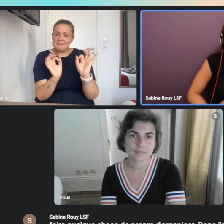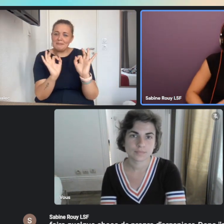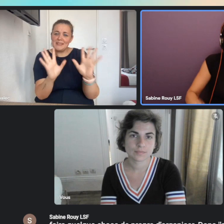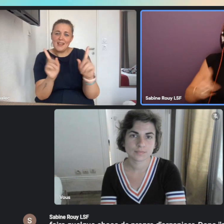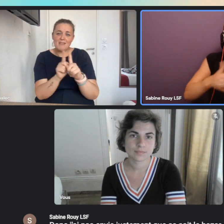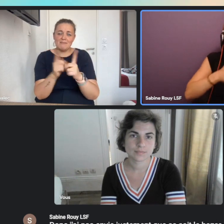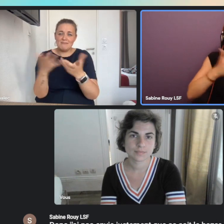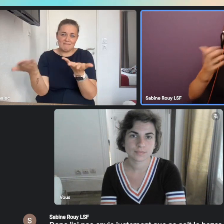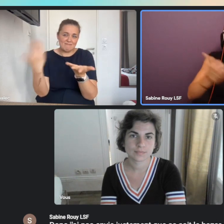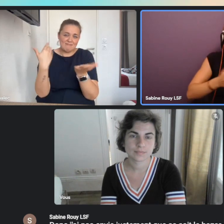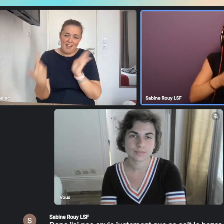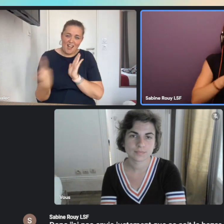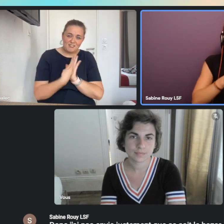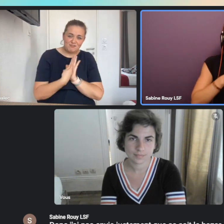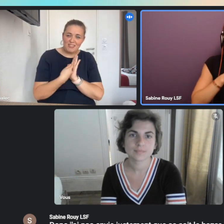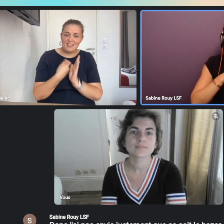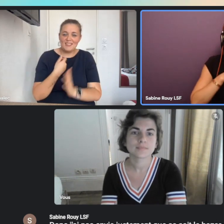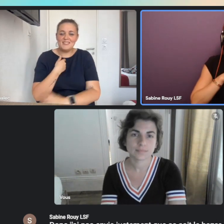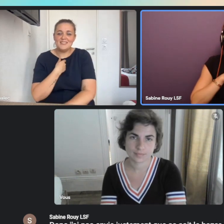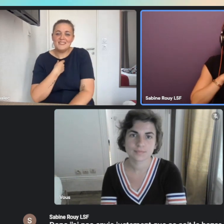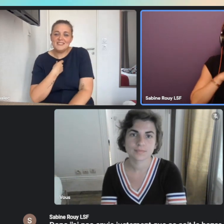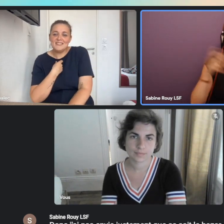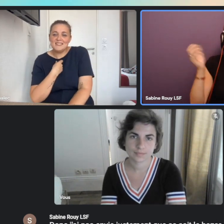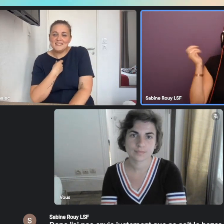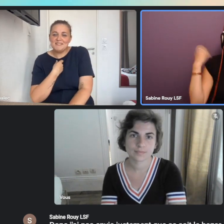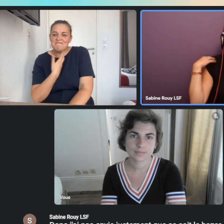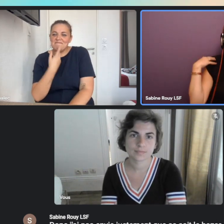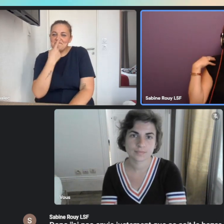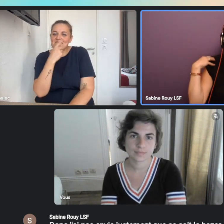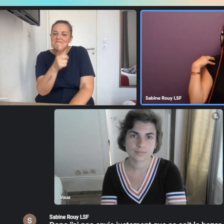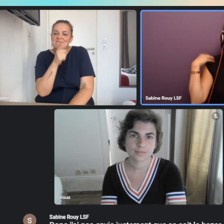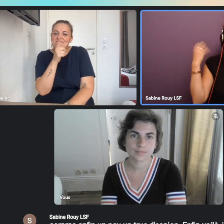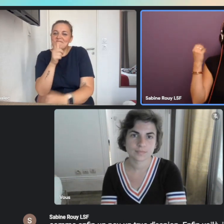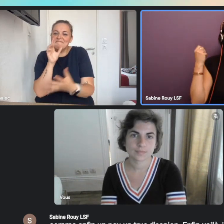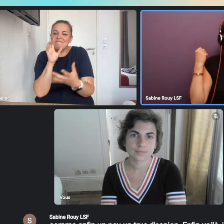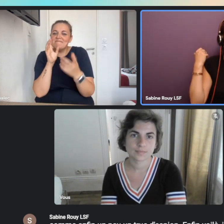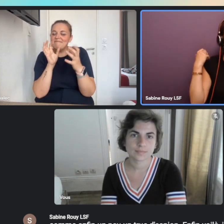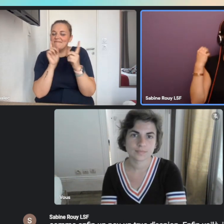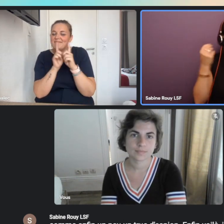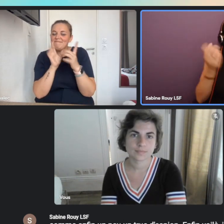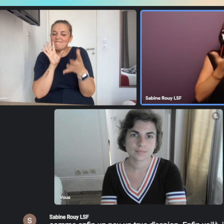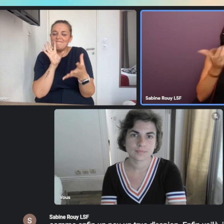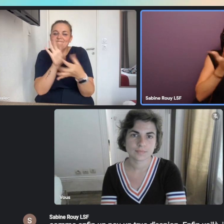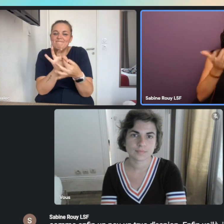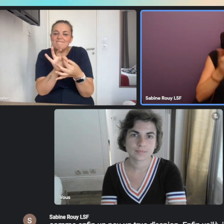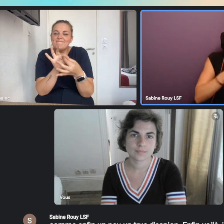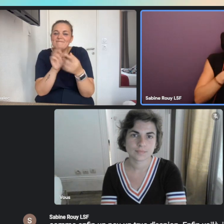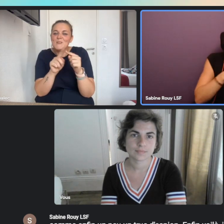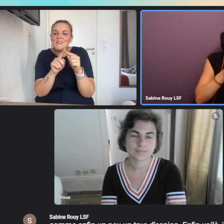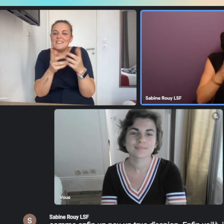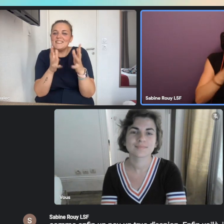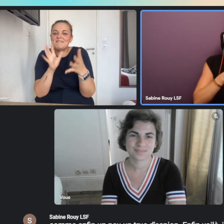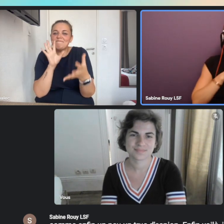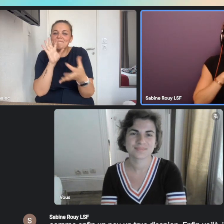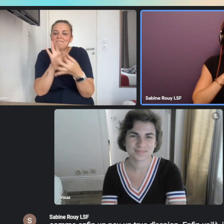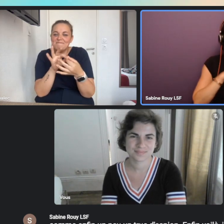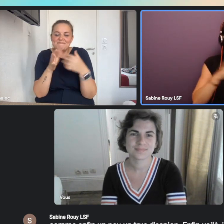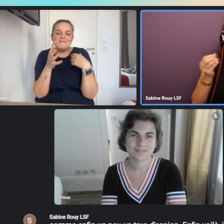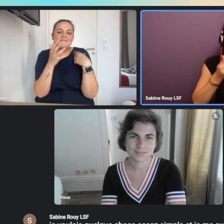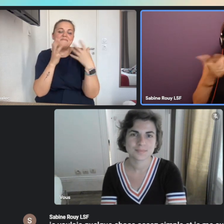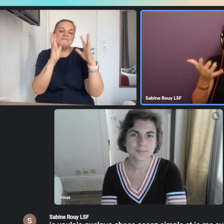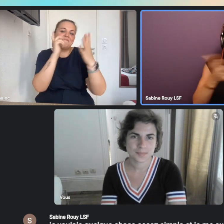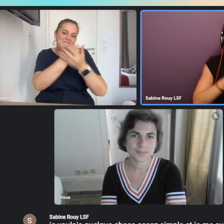beau livre, très décoré, un peu comme, un livre ancien, et enfin, j'ai l'impression qu'on voilà, on se rejoint un petit peu, il